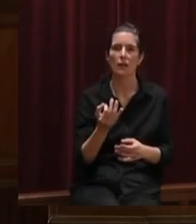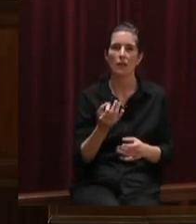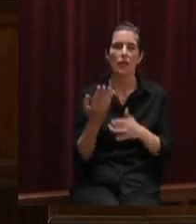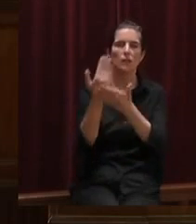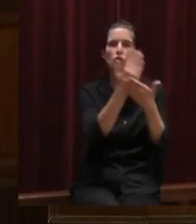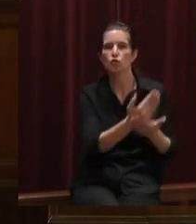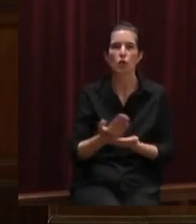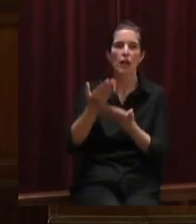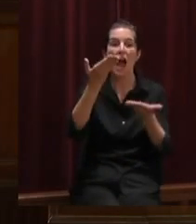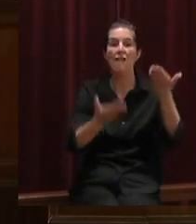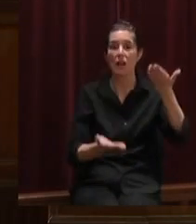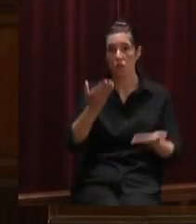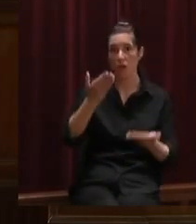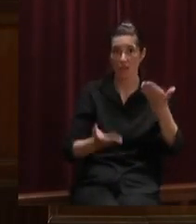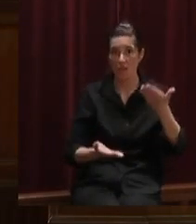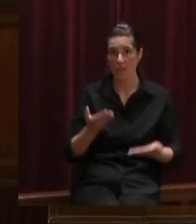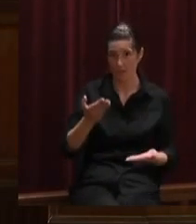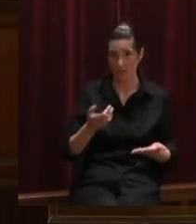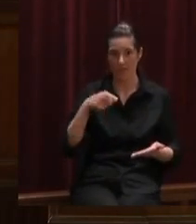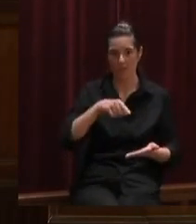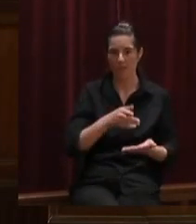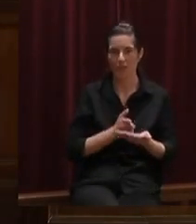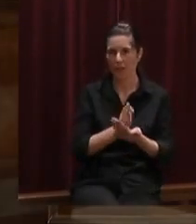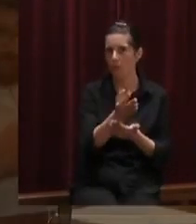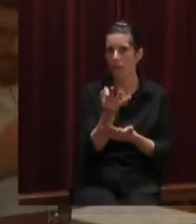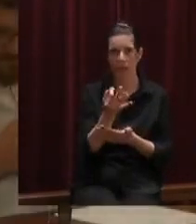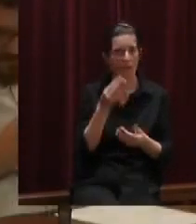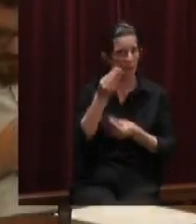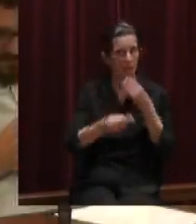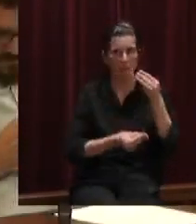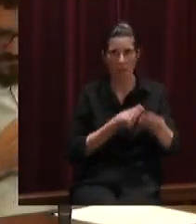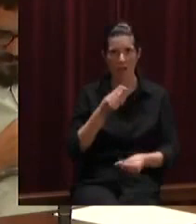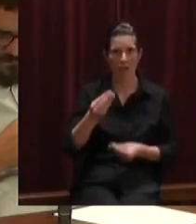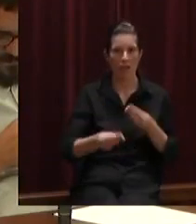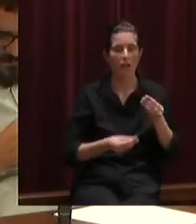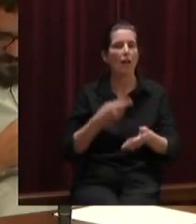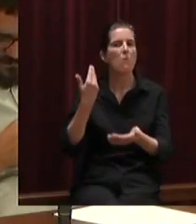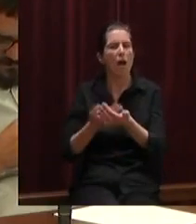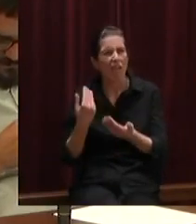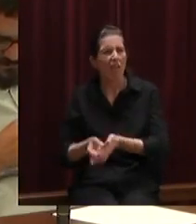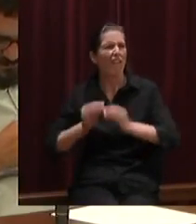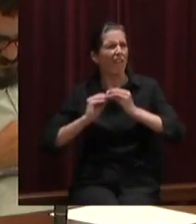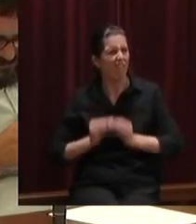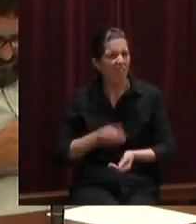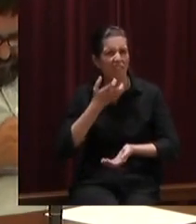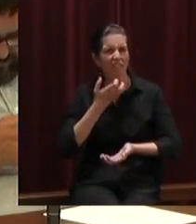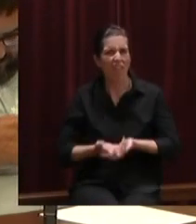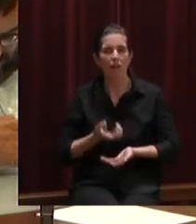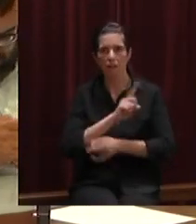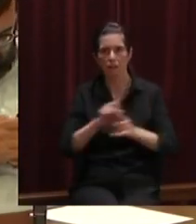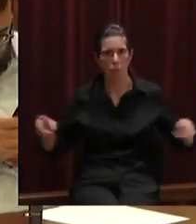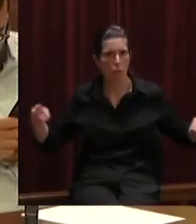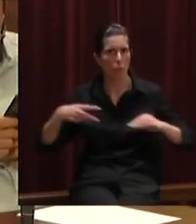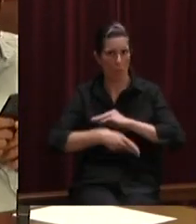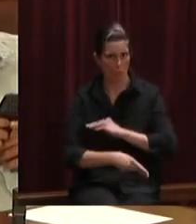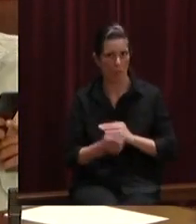el camí que hem de seguir. Obrir més les institucions, eliminem burocràcia i creem camins de col·laboració i codecisió